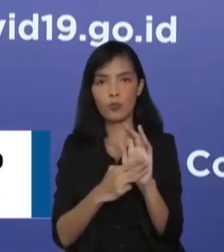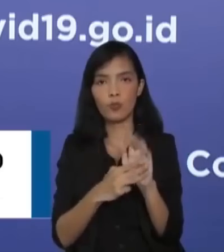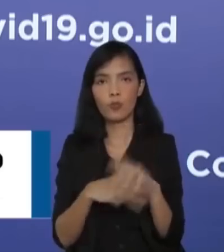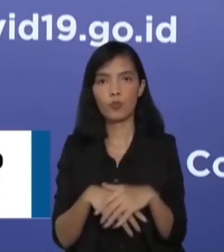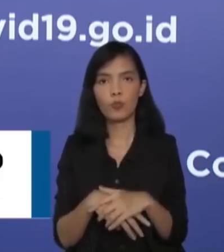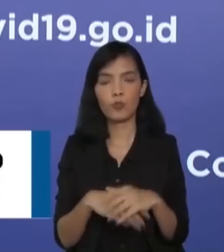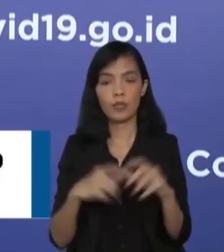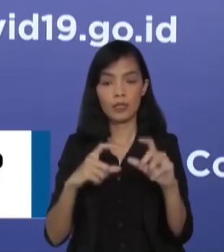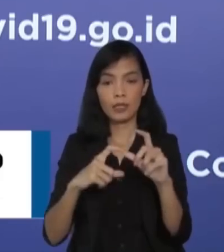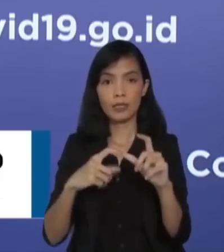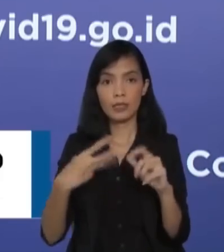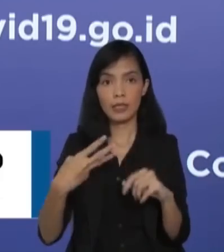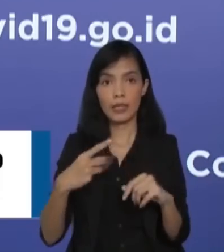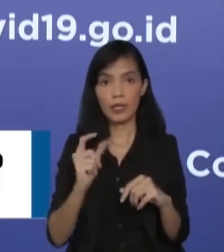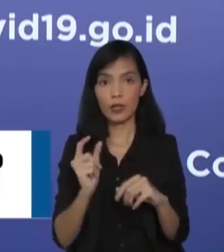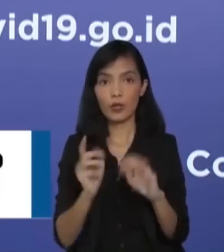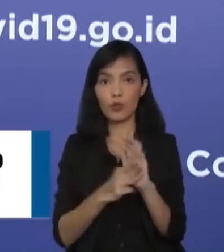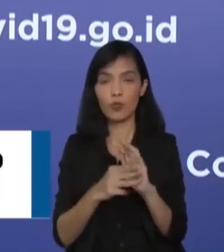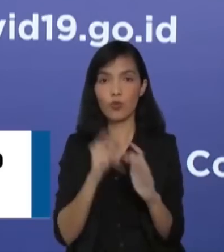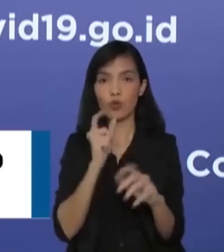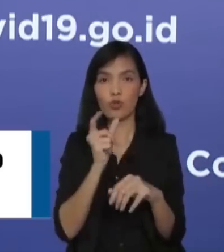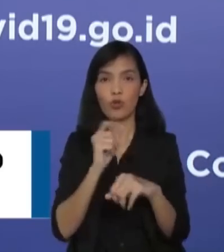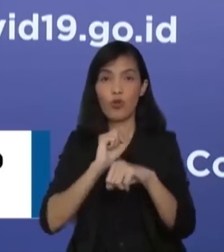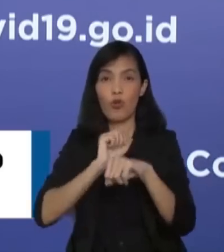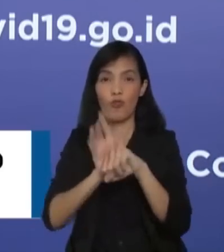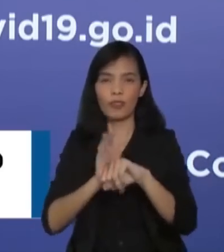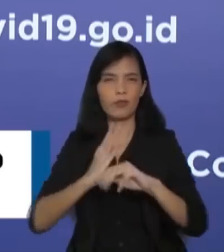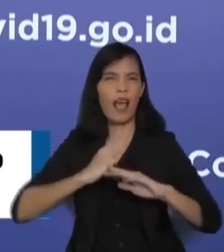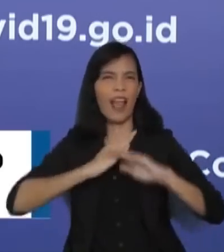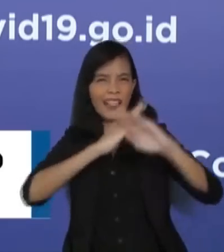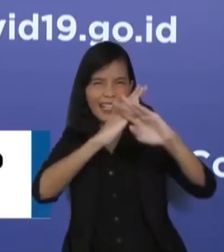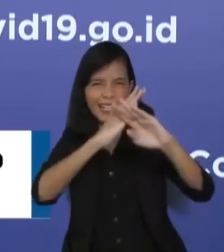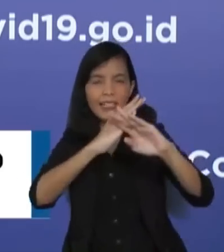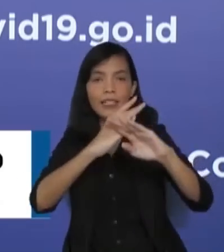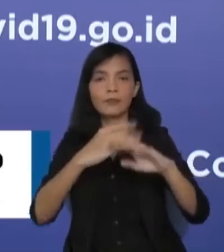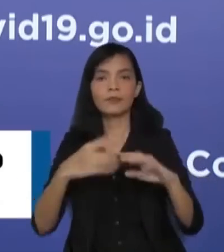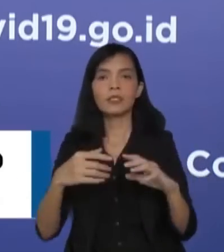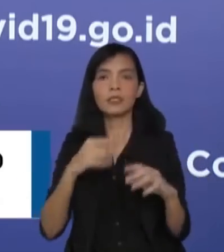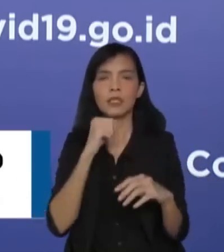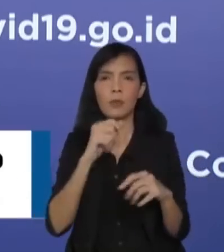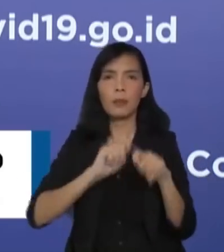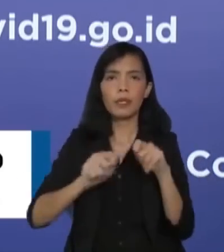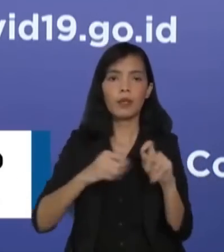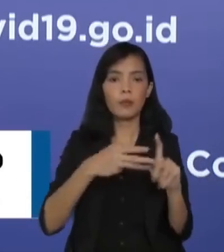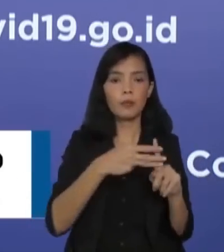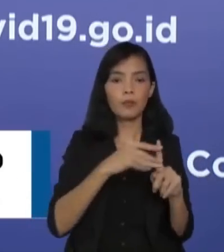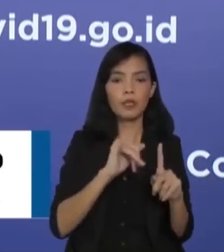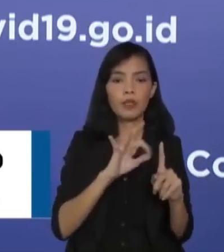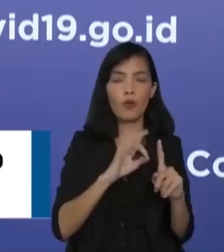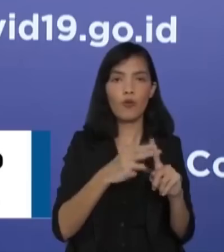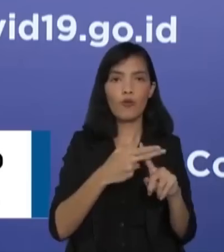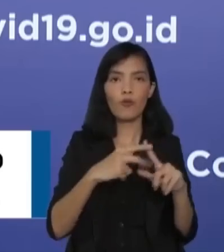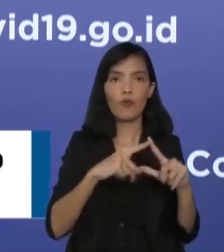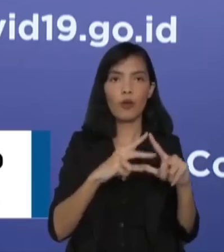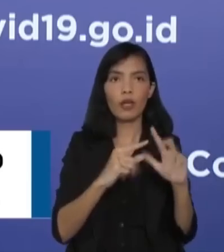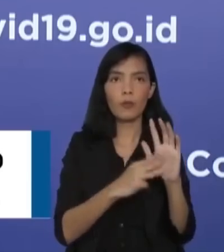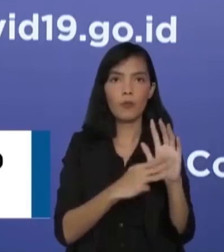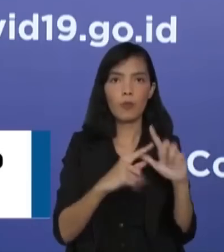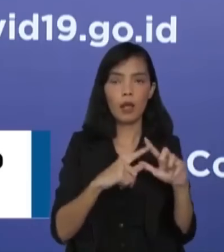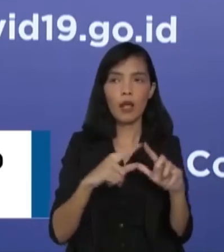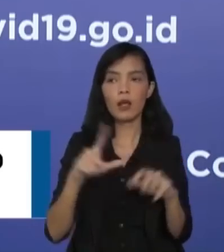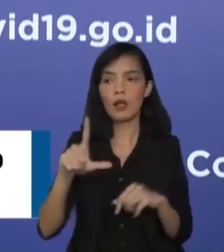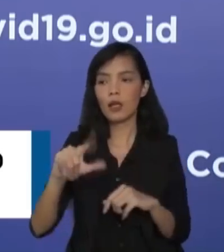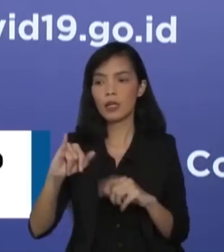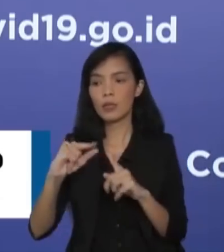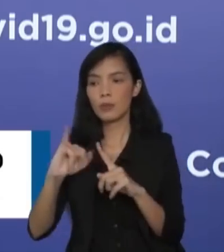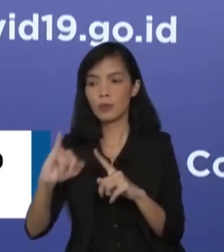membuat serum anti COVID-19 yang merupakan kerjasama antara Bio Farma, kemudian dengan LIPI